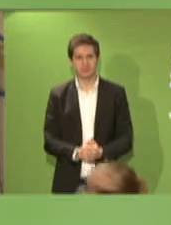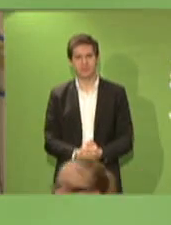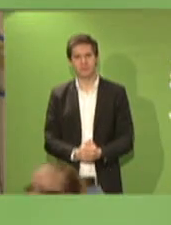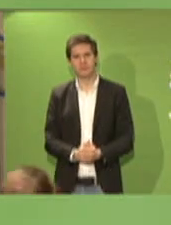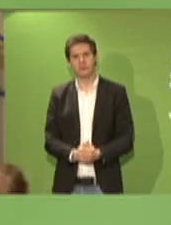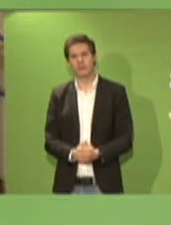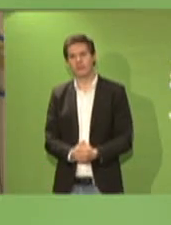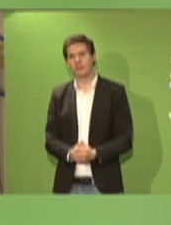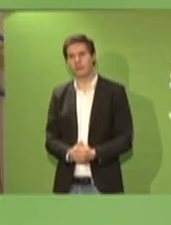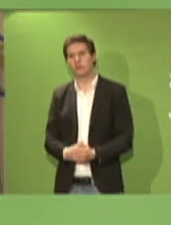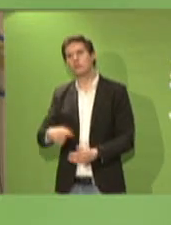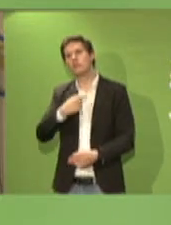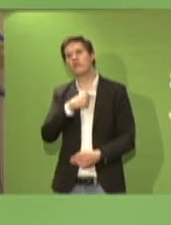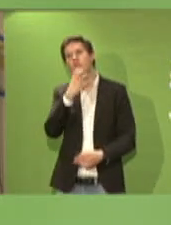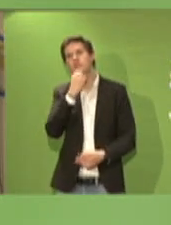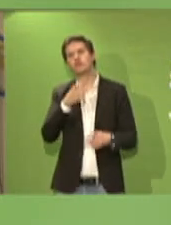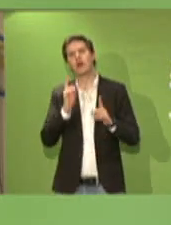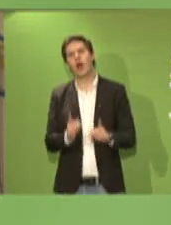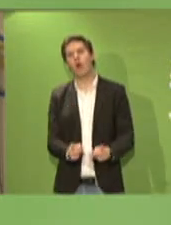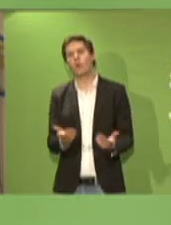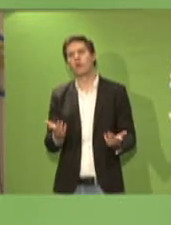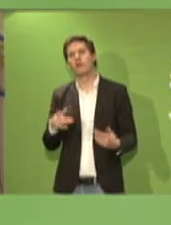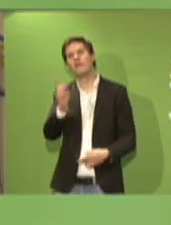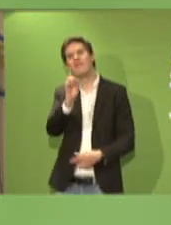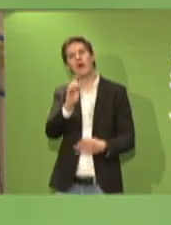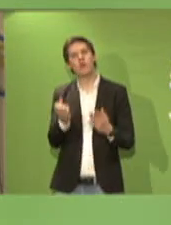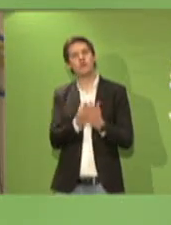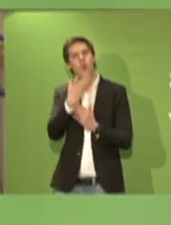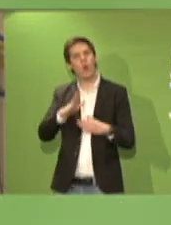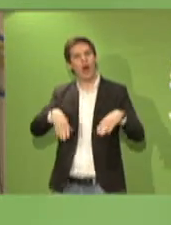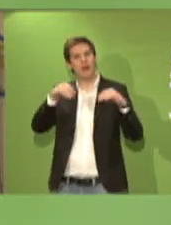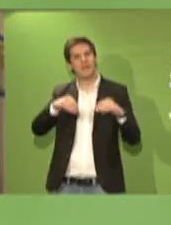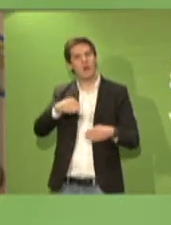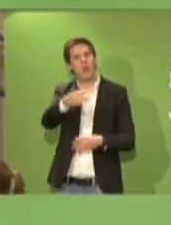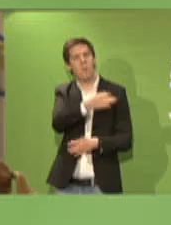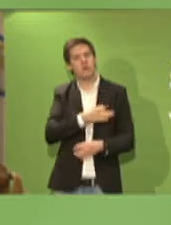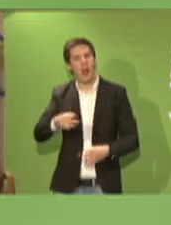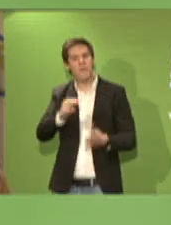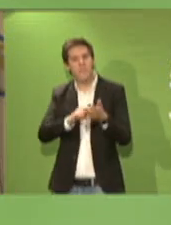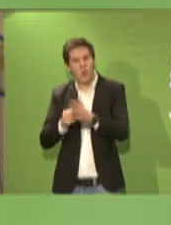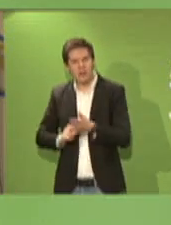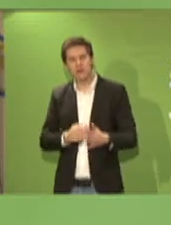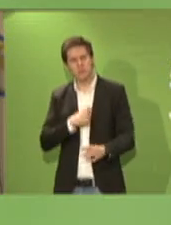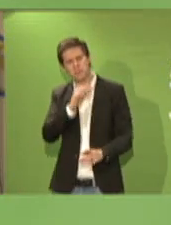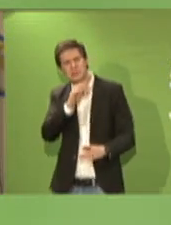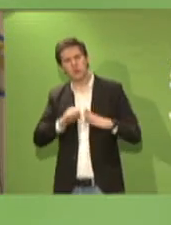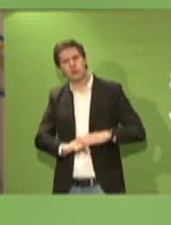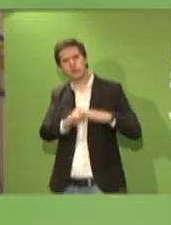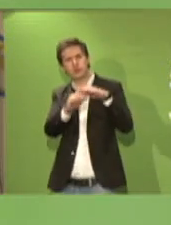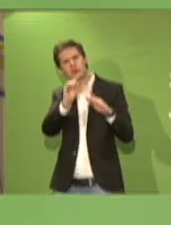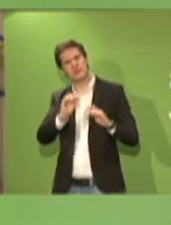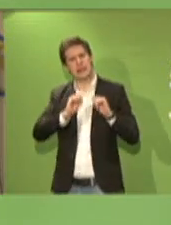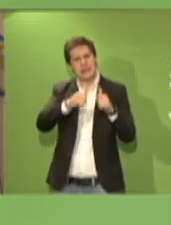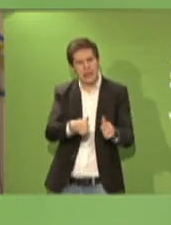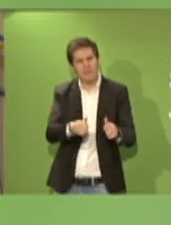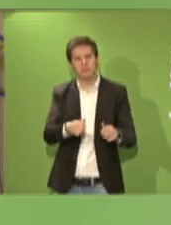wir wollen denen, die neu anfangen in der Kommunalpolitik, eine kleine Hilfe geben, ein